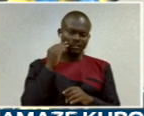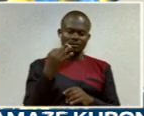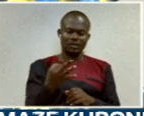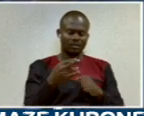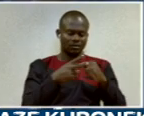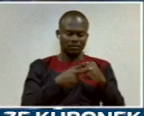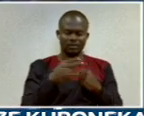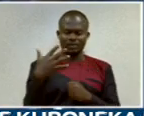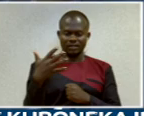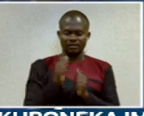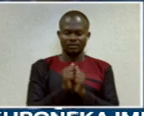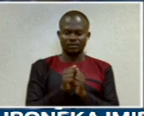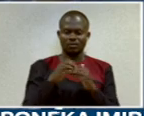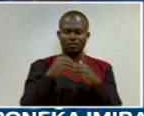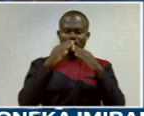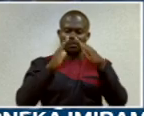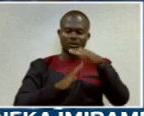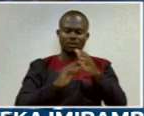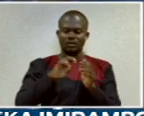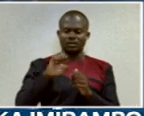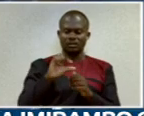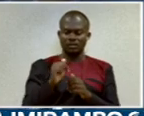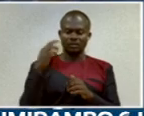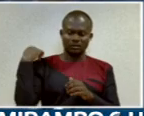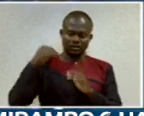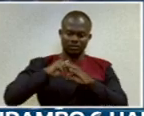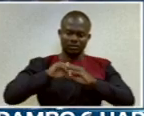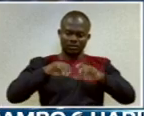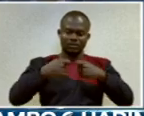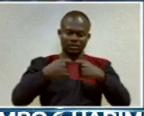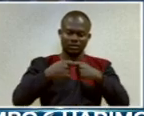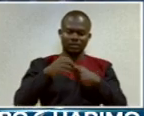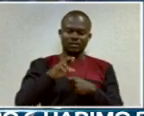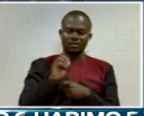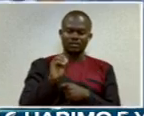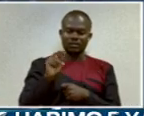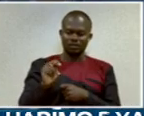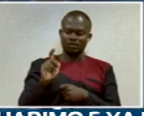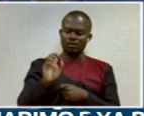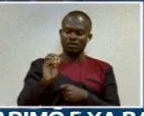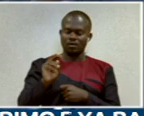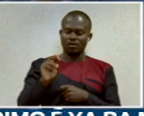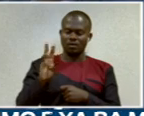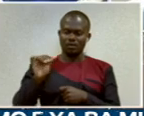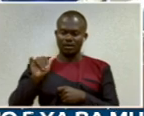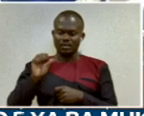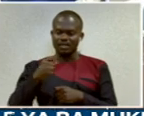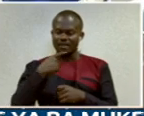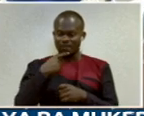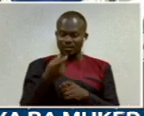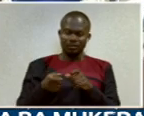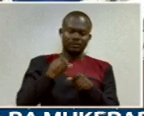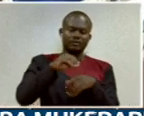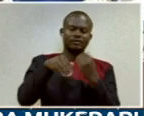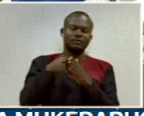335,000,000. Umuyobozi mukuru wa REG urwego rw'igihugu rushinzwe gusakaza amashanyarazi Ron Weiss avuga ko kwiyongera kw'ingo